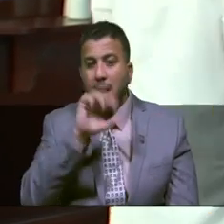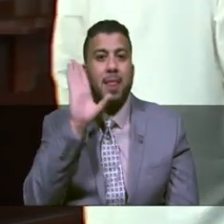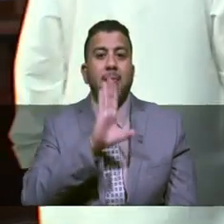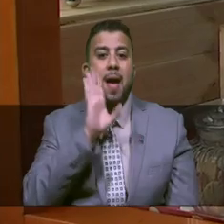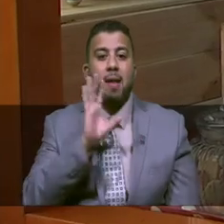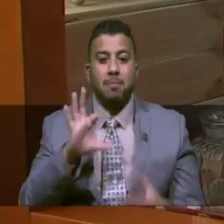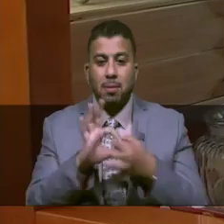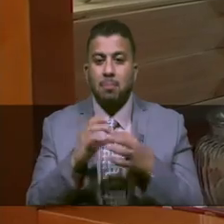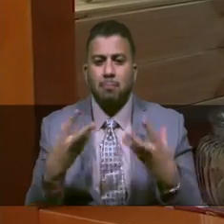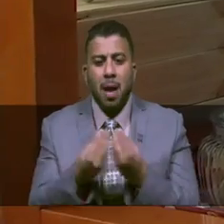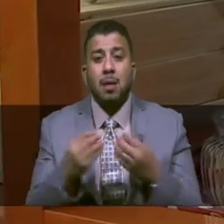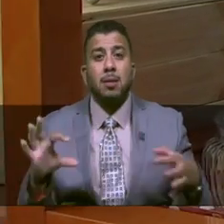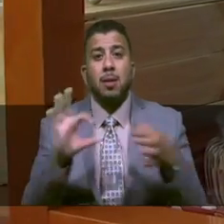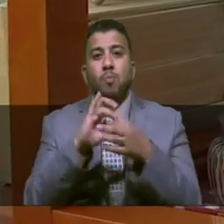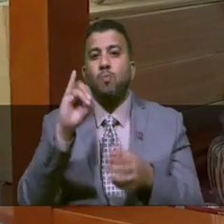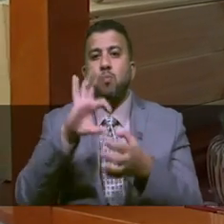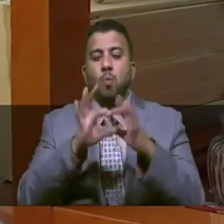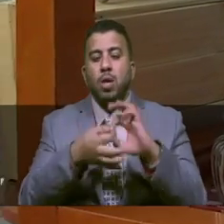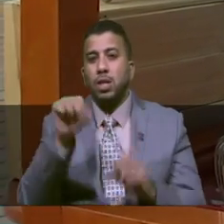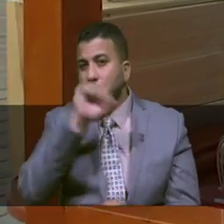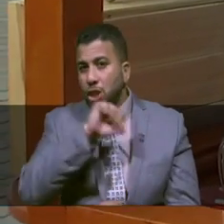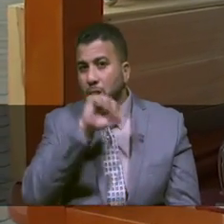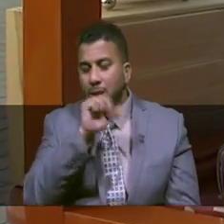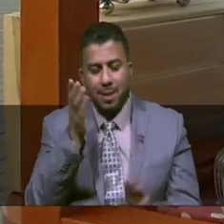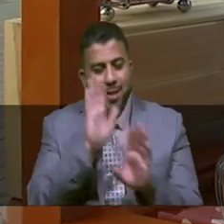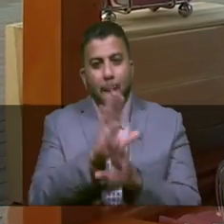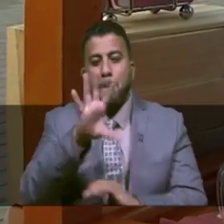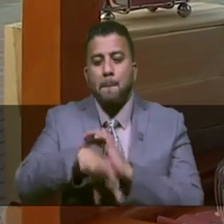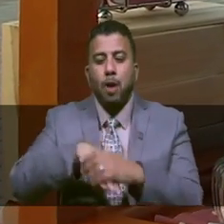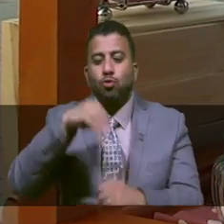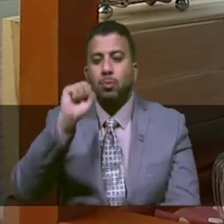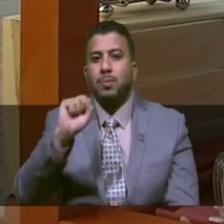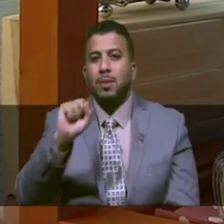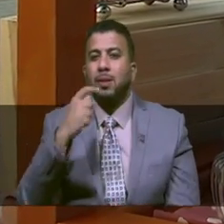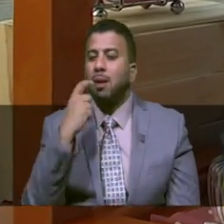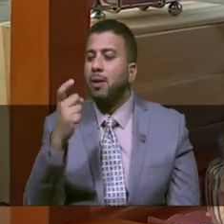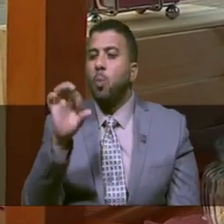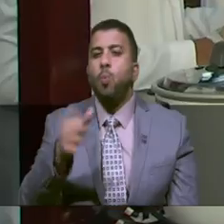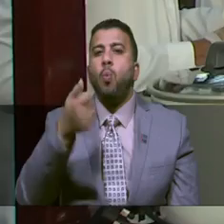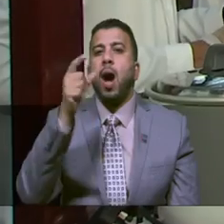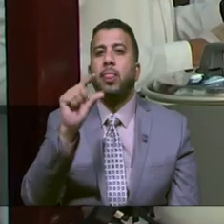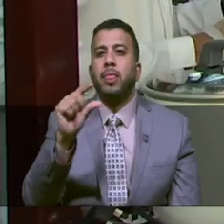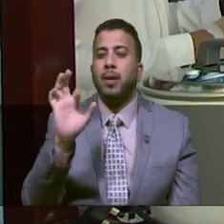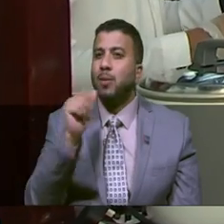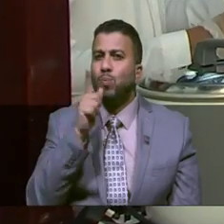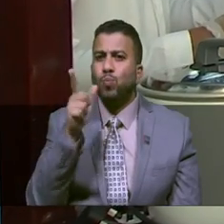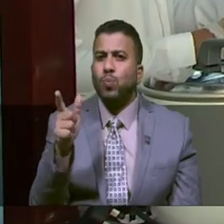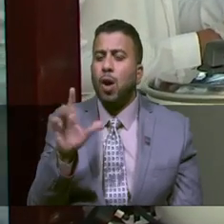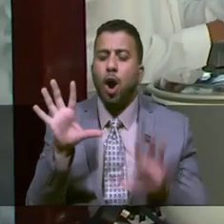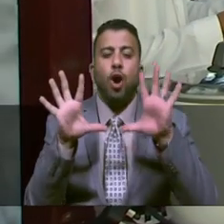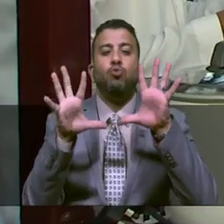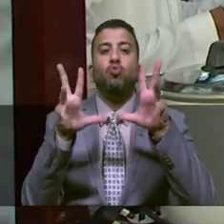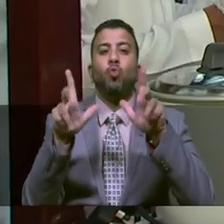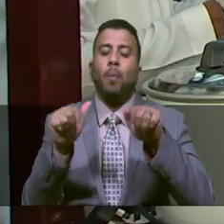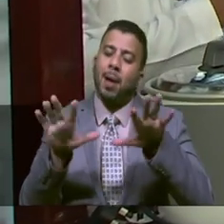للتعليم وبالتعاون مع مؤسسة الشارقة لدعم مشاريع الشباب الريادية رواد، التي تستمر لعشرة